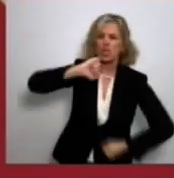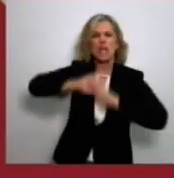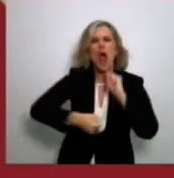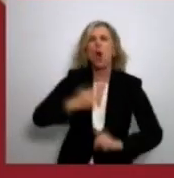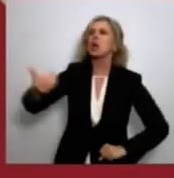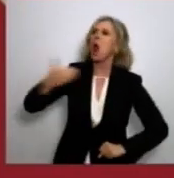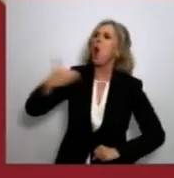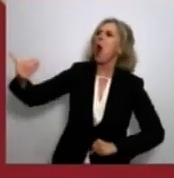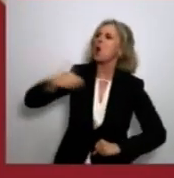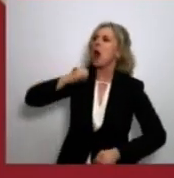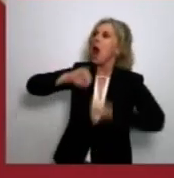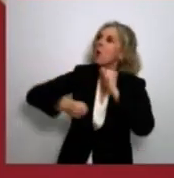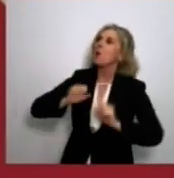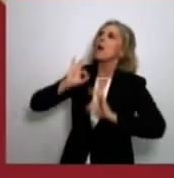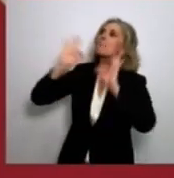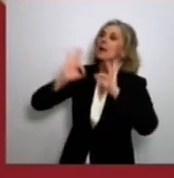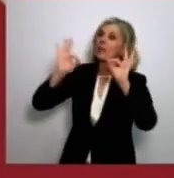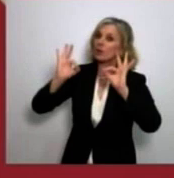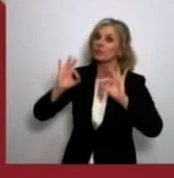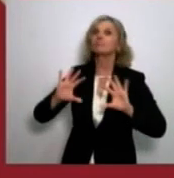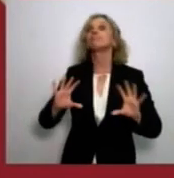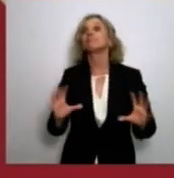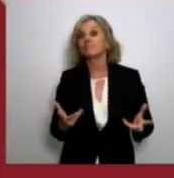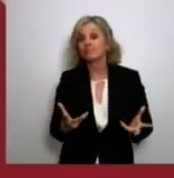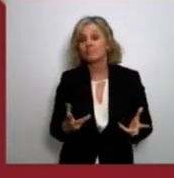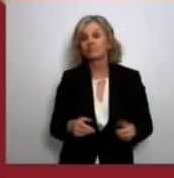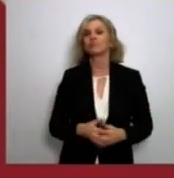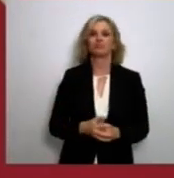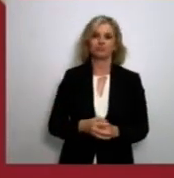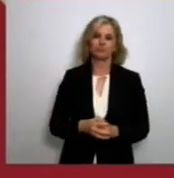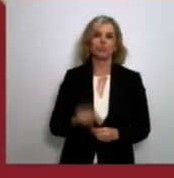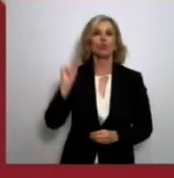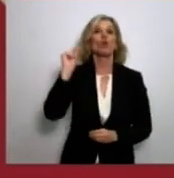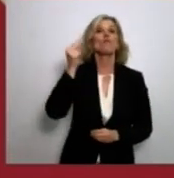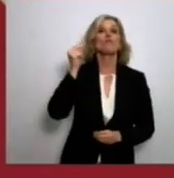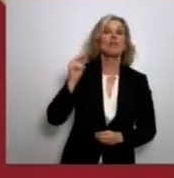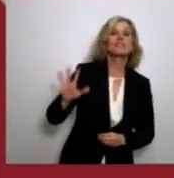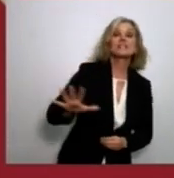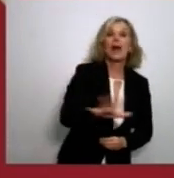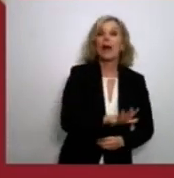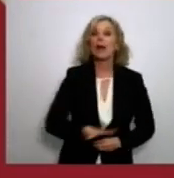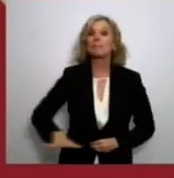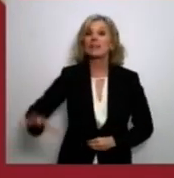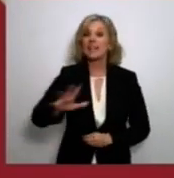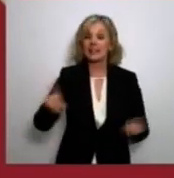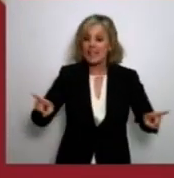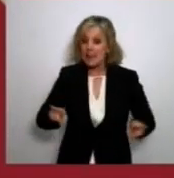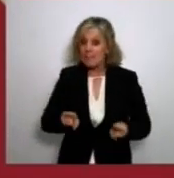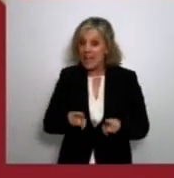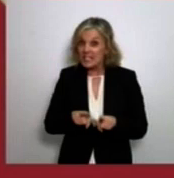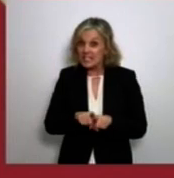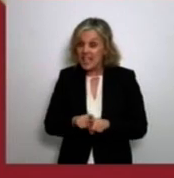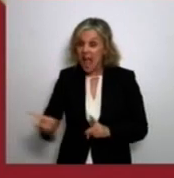κτλ. Είχε βάλει να παραιτηθεί ο βουλευτής επικρατείας του, μαζί και οι αντικαταστάτες,